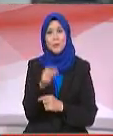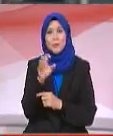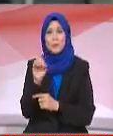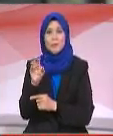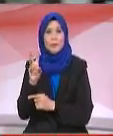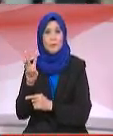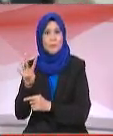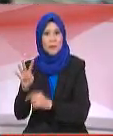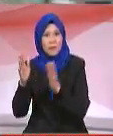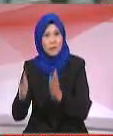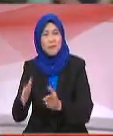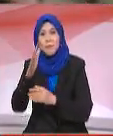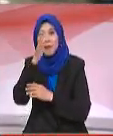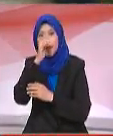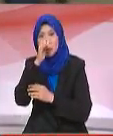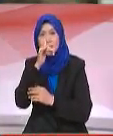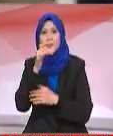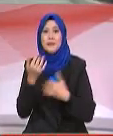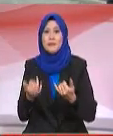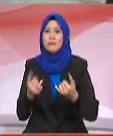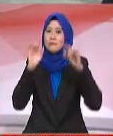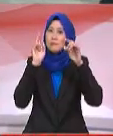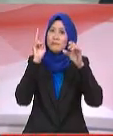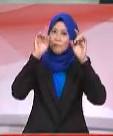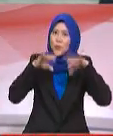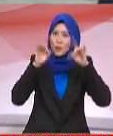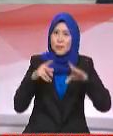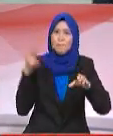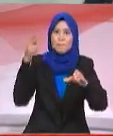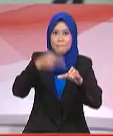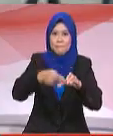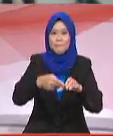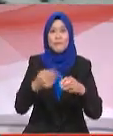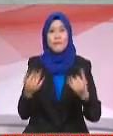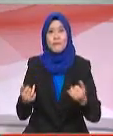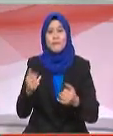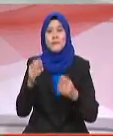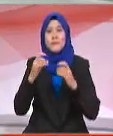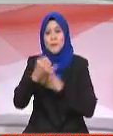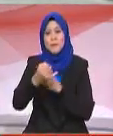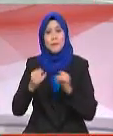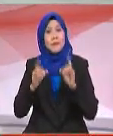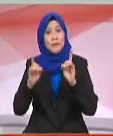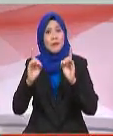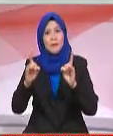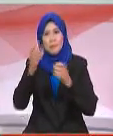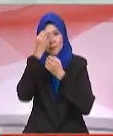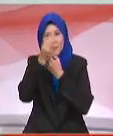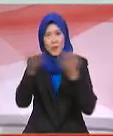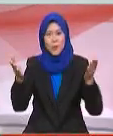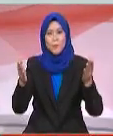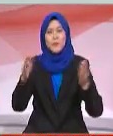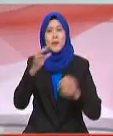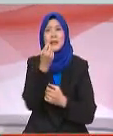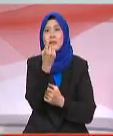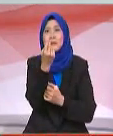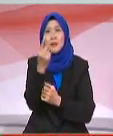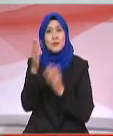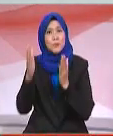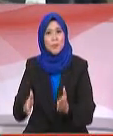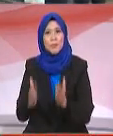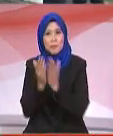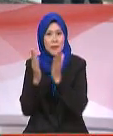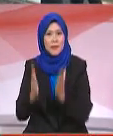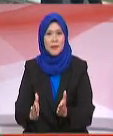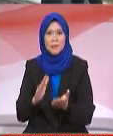13,464 calon SPM di Melaka menduduki peperiksaan ini. Jabatan Pendidikan Negeri memaklumkan daripada angka itu, kira-kira 11,000 calon dari